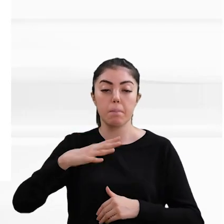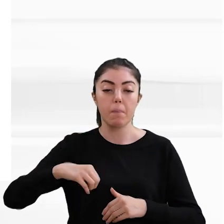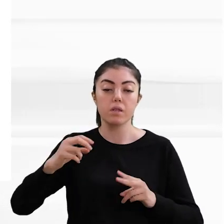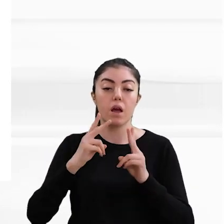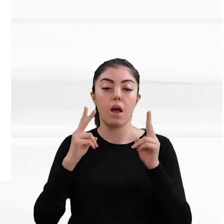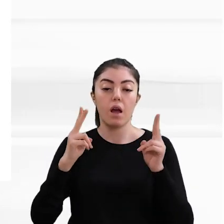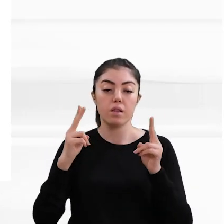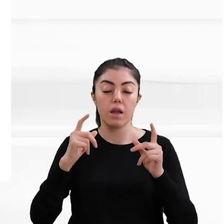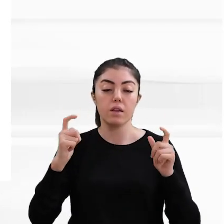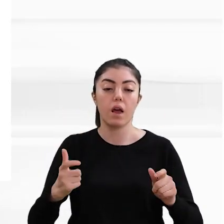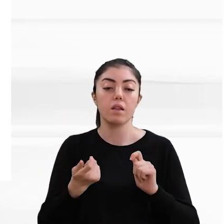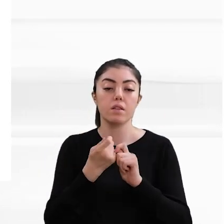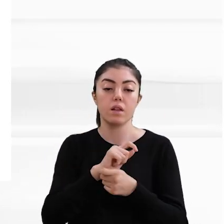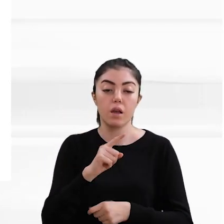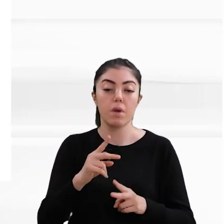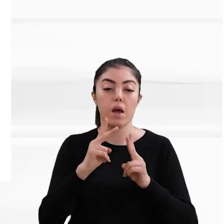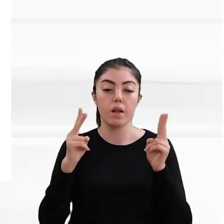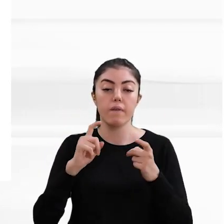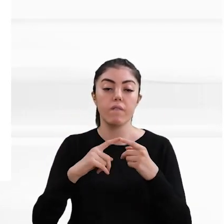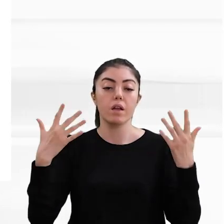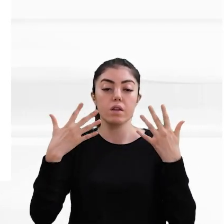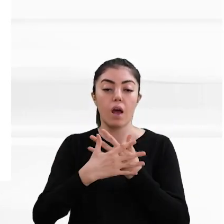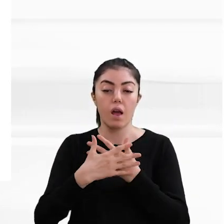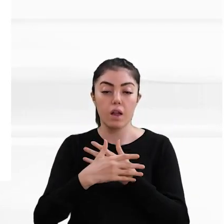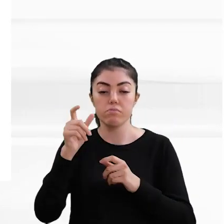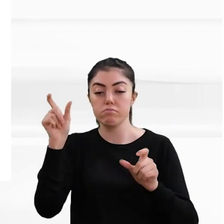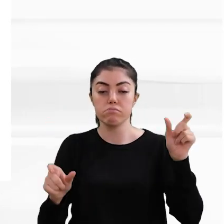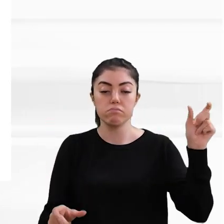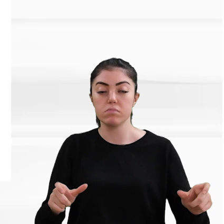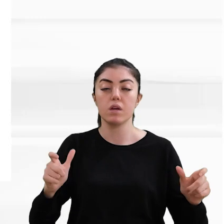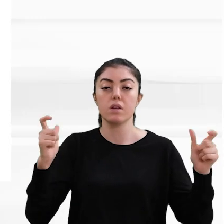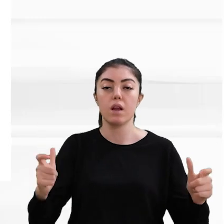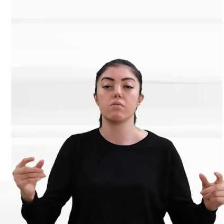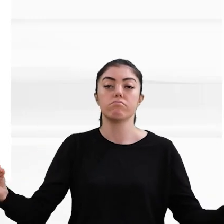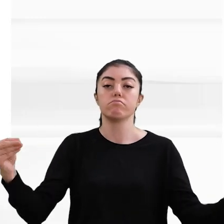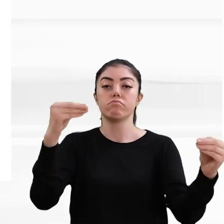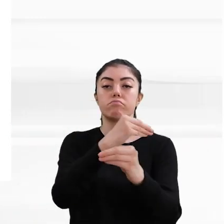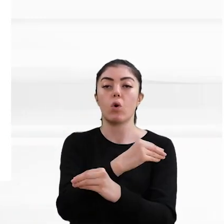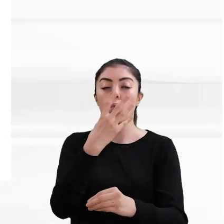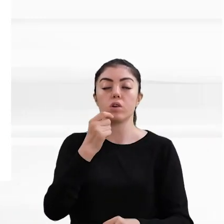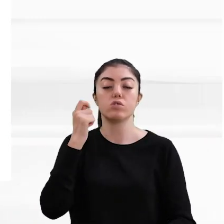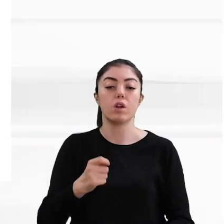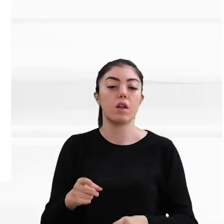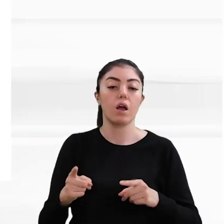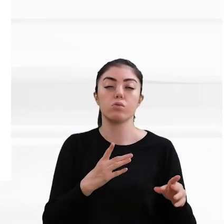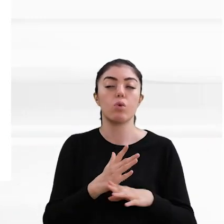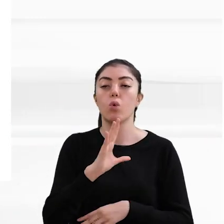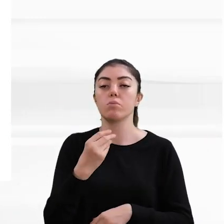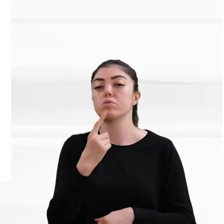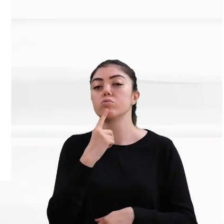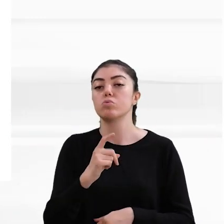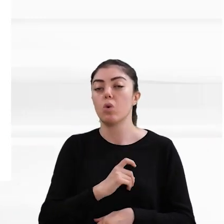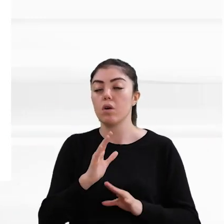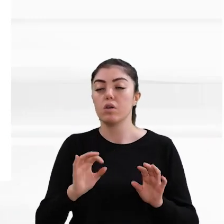artar. 2. Merkezi aydınlık saçağın yeri değişir. 3. Aydınlık ve karanlık saçaklar yer değiştirir.